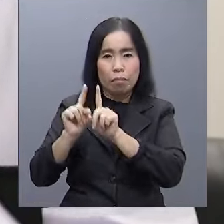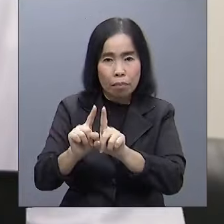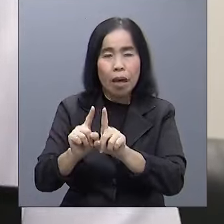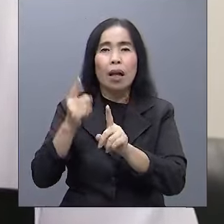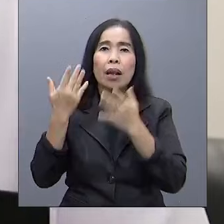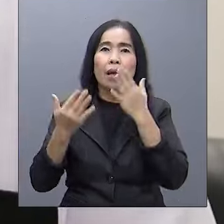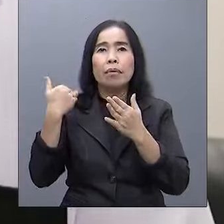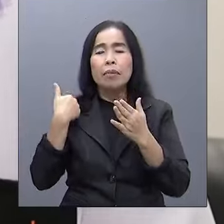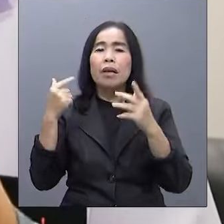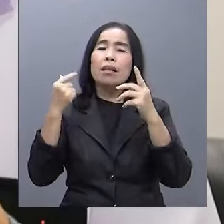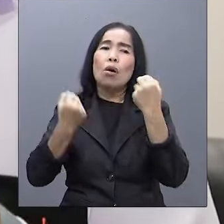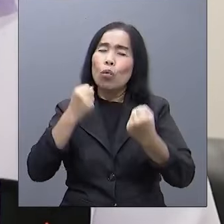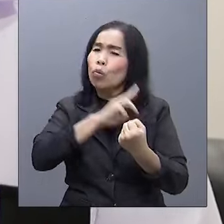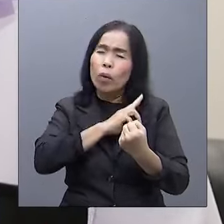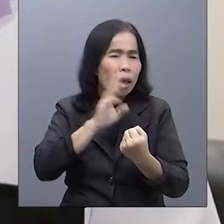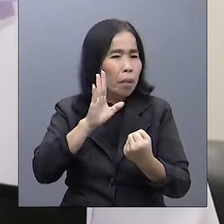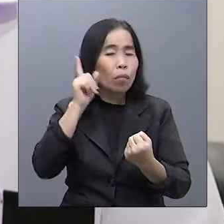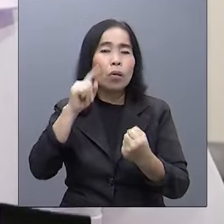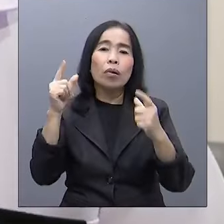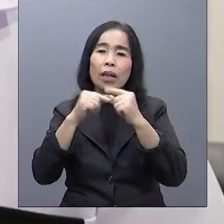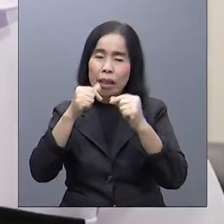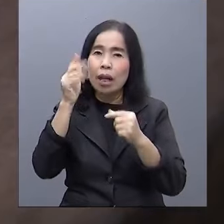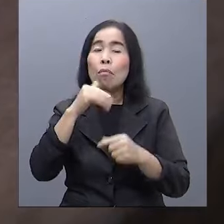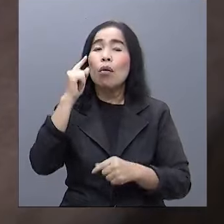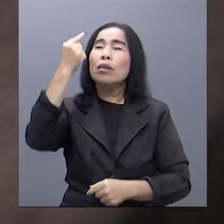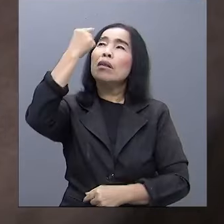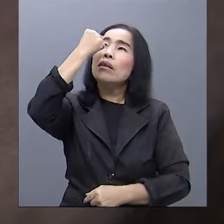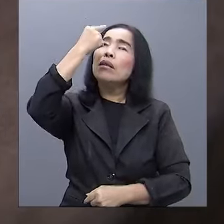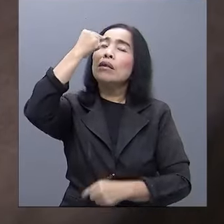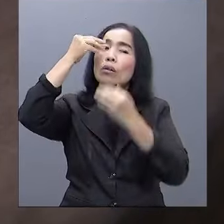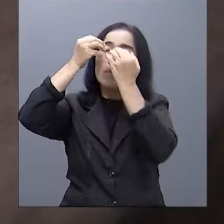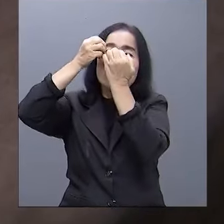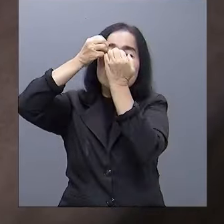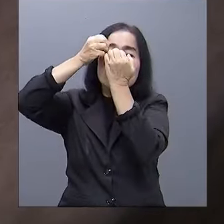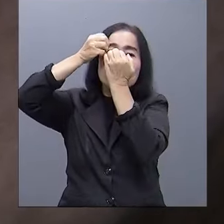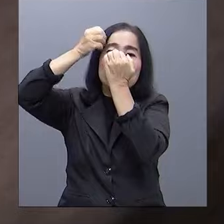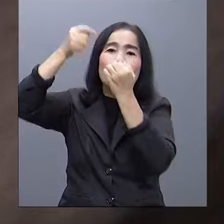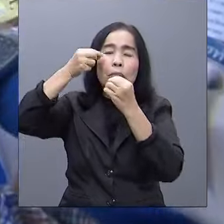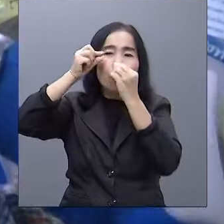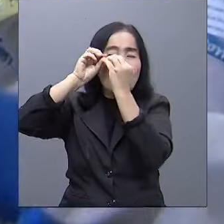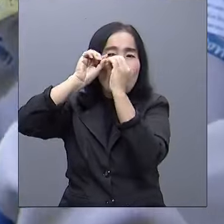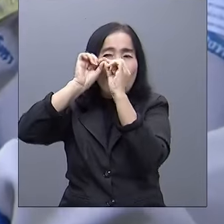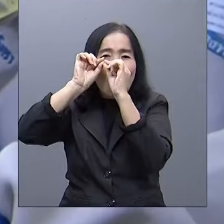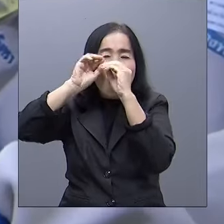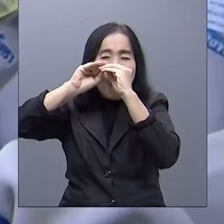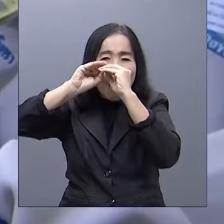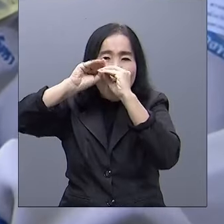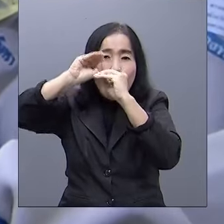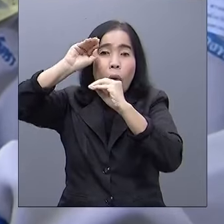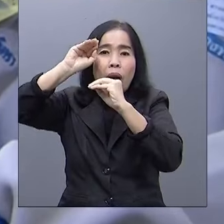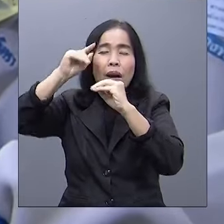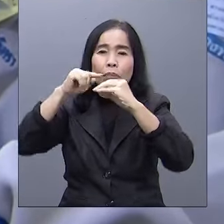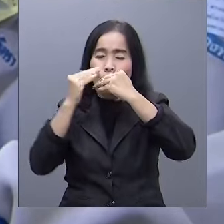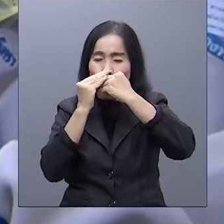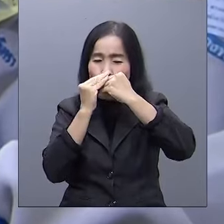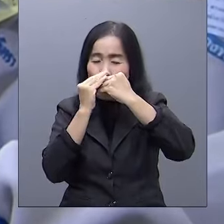งอาจจะนั่งแท็กซี่หรืออะไรก็ได้เพราะว่าเวลาที่จะมาตรวจต้องมีการขยายม่านตานะครับมีการหยอดยาขยายม่านตาทำให้ตาจะมัวไปประ